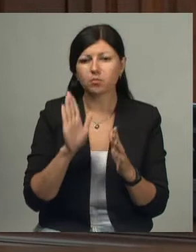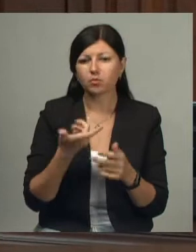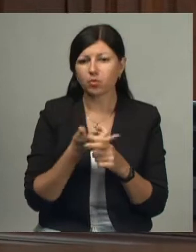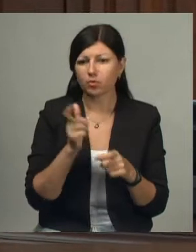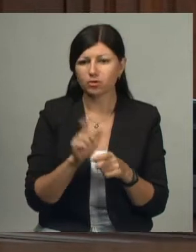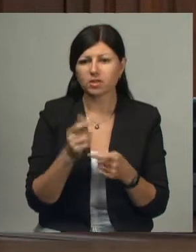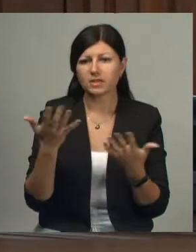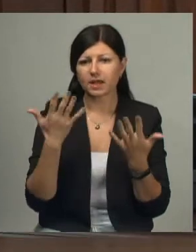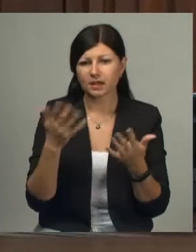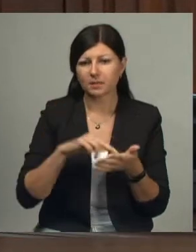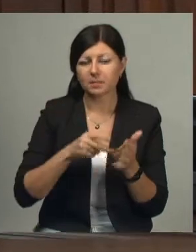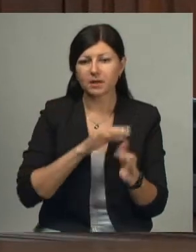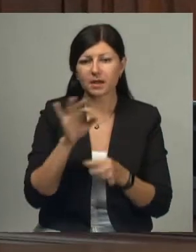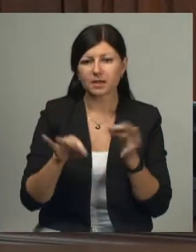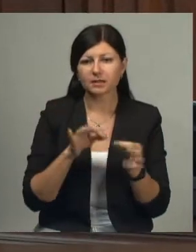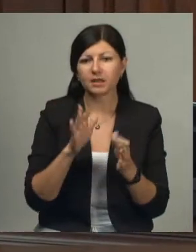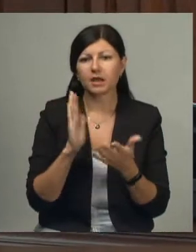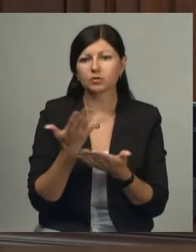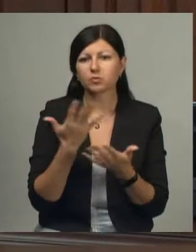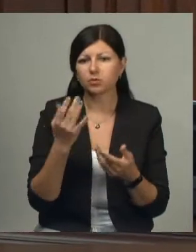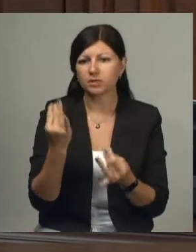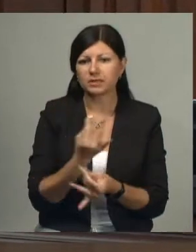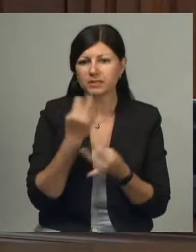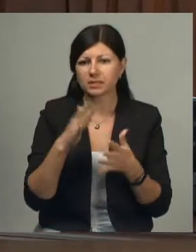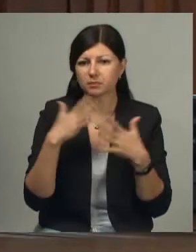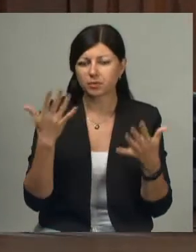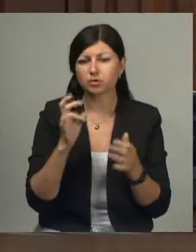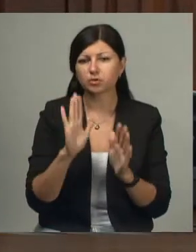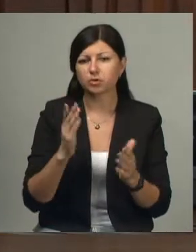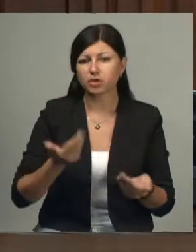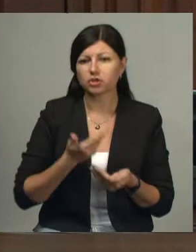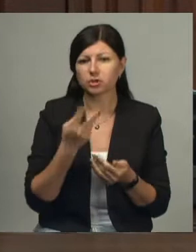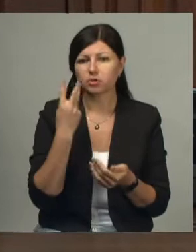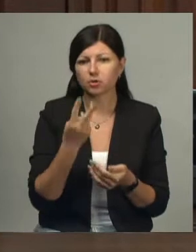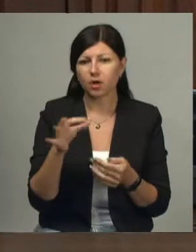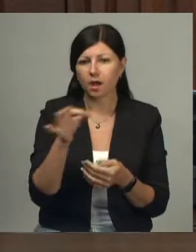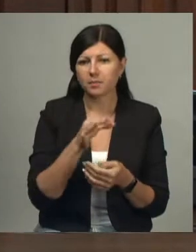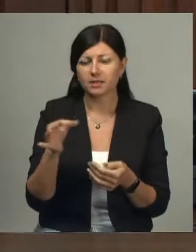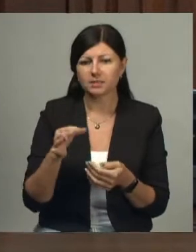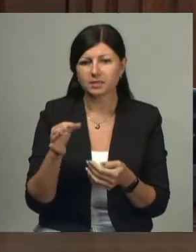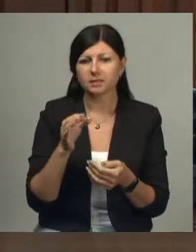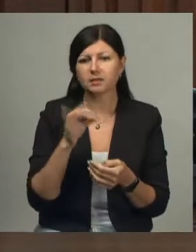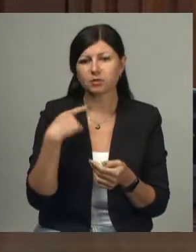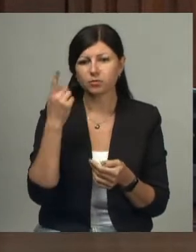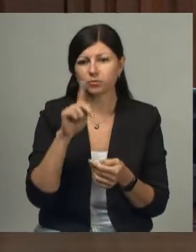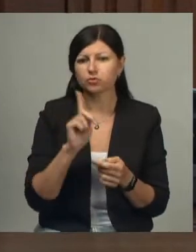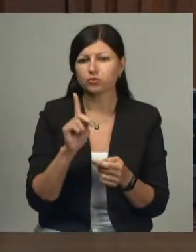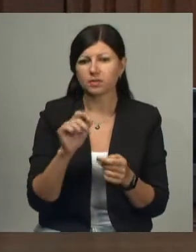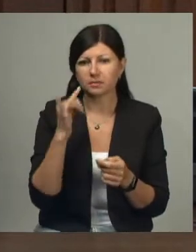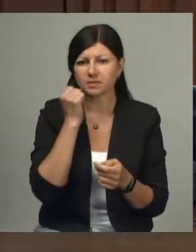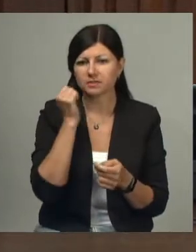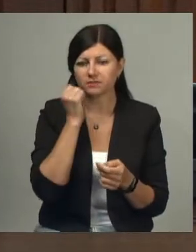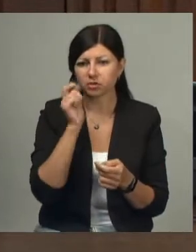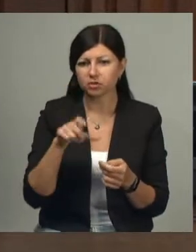проект, который вызовет большой интерес не только жителей трех областей, но я надеюсь, что и москвичей,